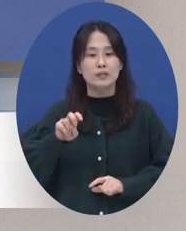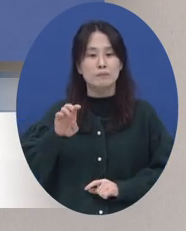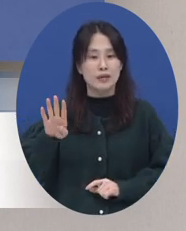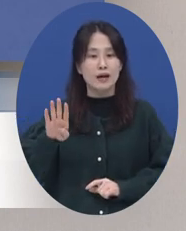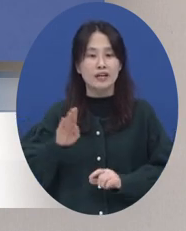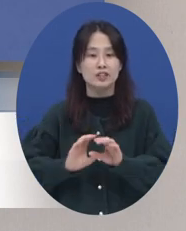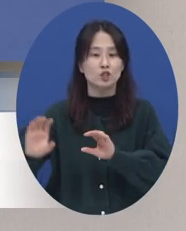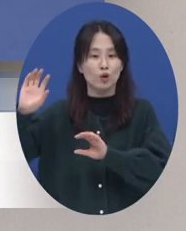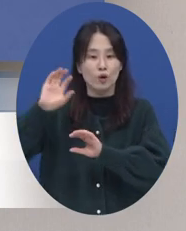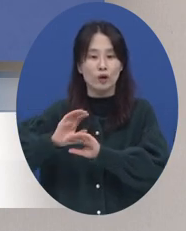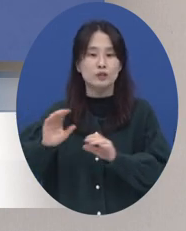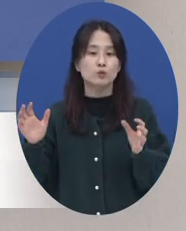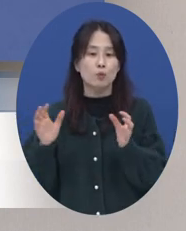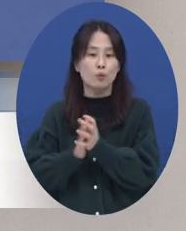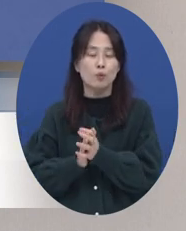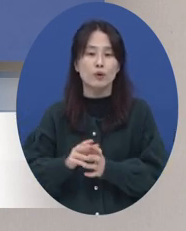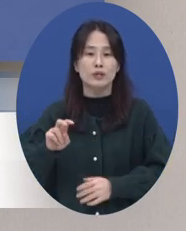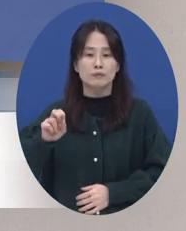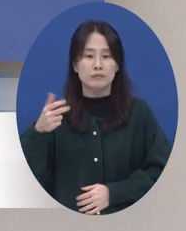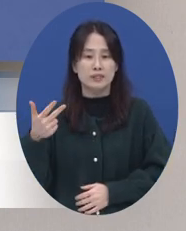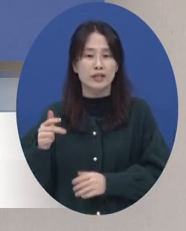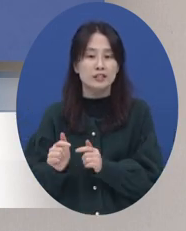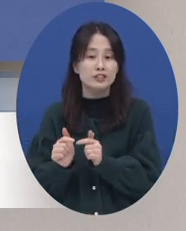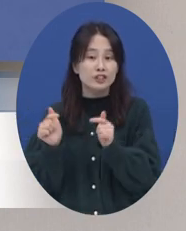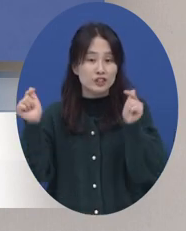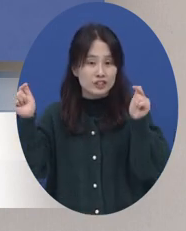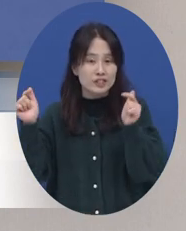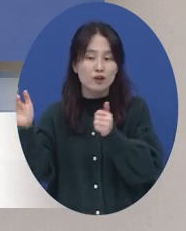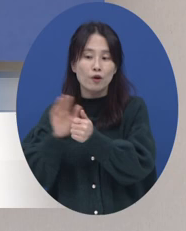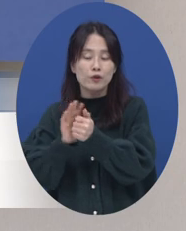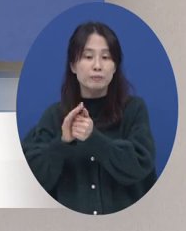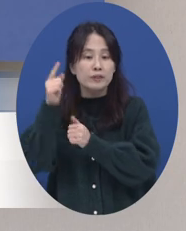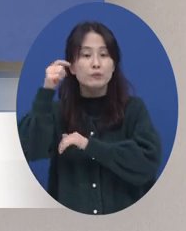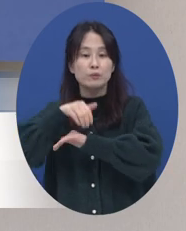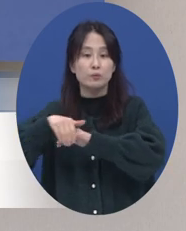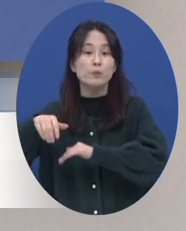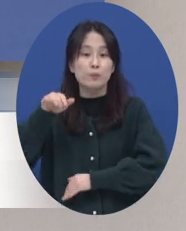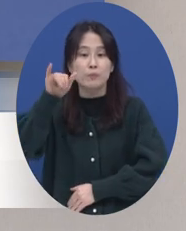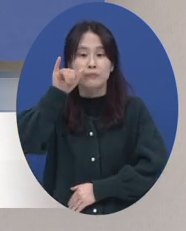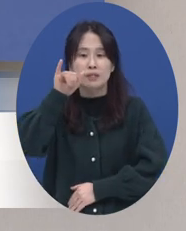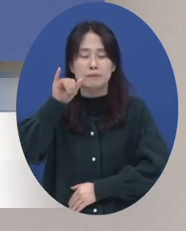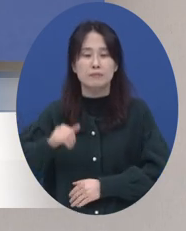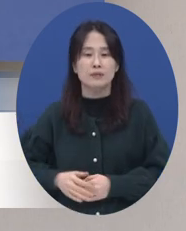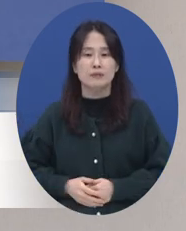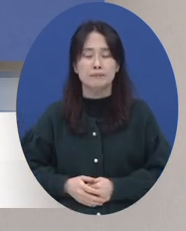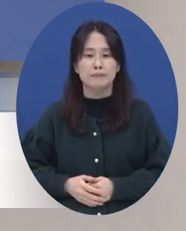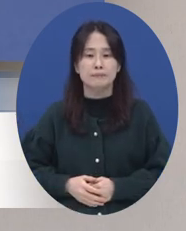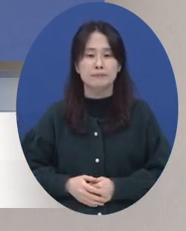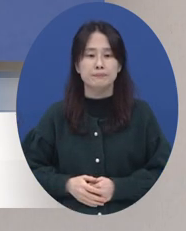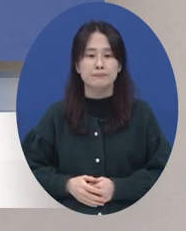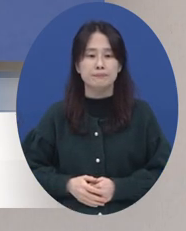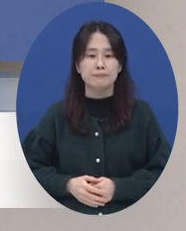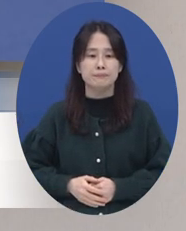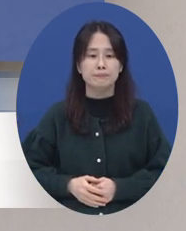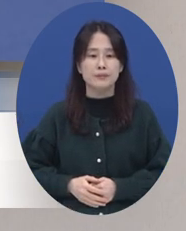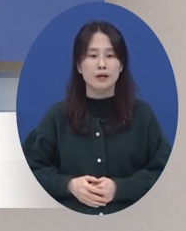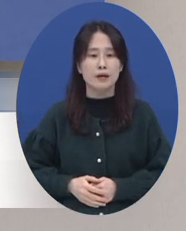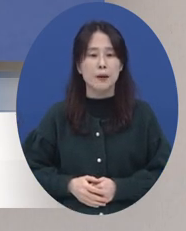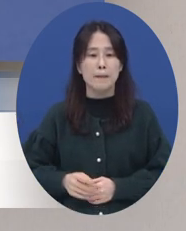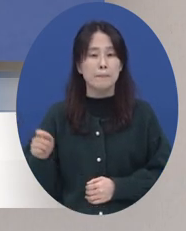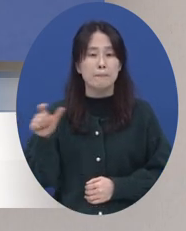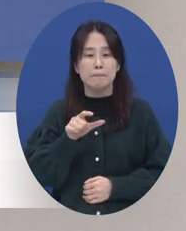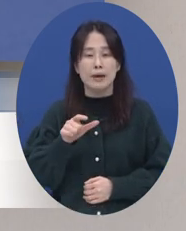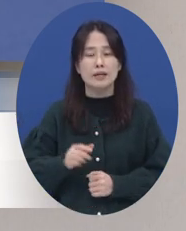24개를 더해서 총 27개 를 올 해 아내 하기로 이런 계획이 되어 있는데요 저희가 최대한